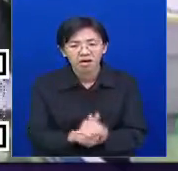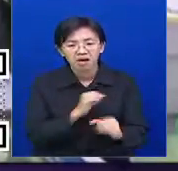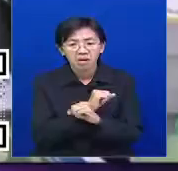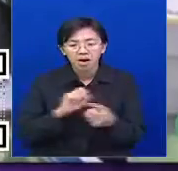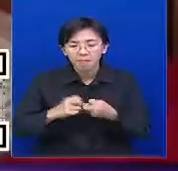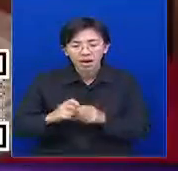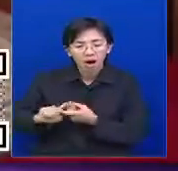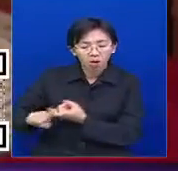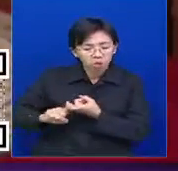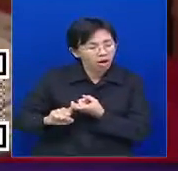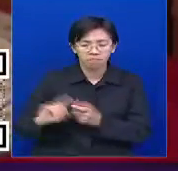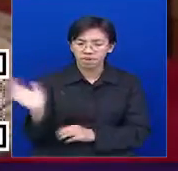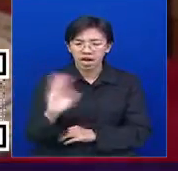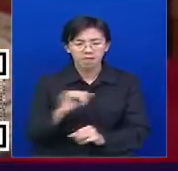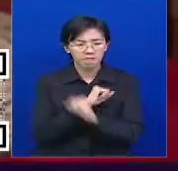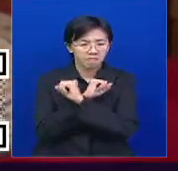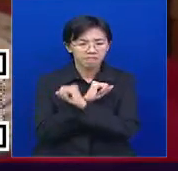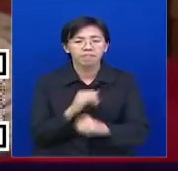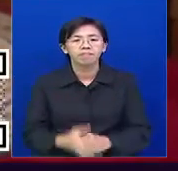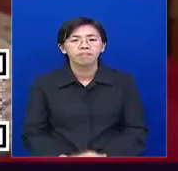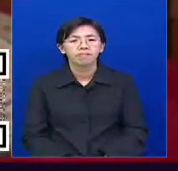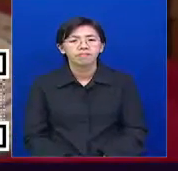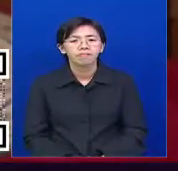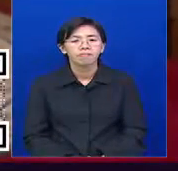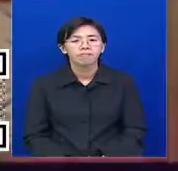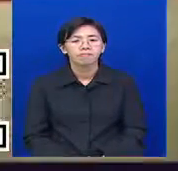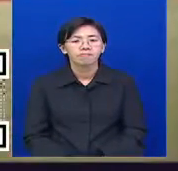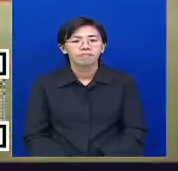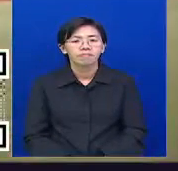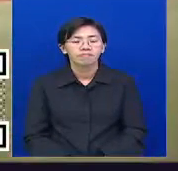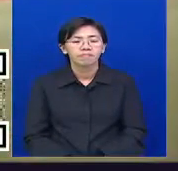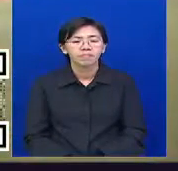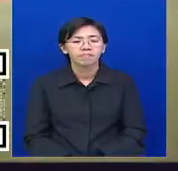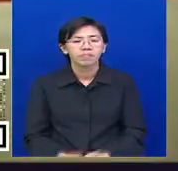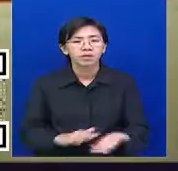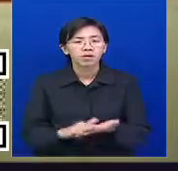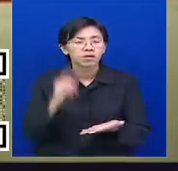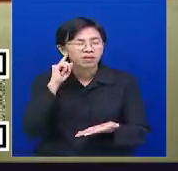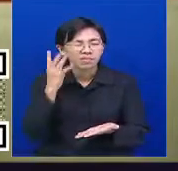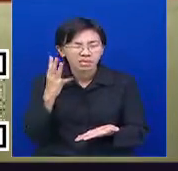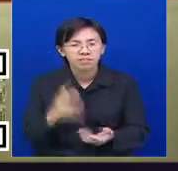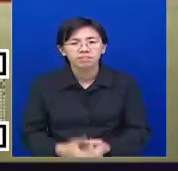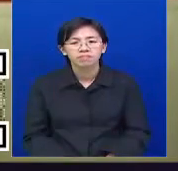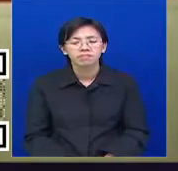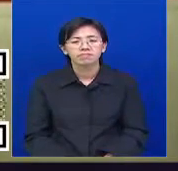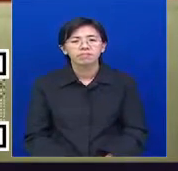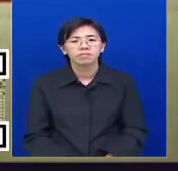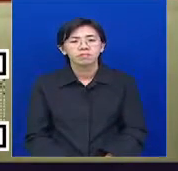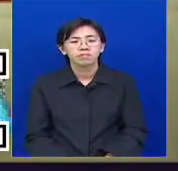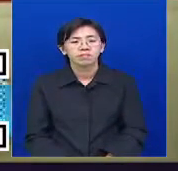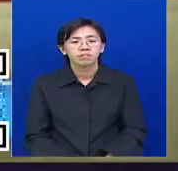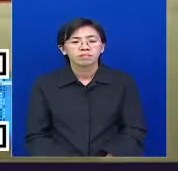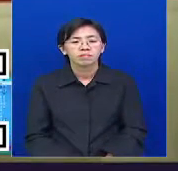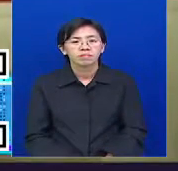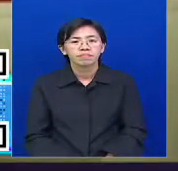หรือผลประโยชน์ทับซ้อน ผมมองว่านักการเมืองเนี่ยมีบทบาทสำคัญที่สุดเพราะท่านเข้ามาเป็นตัว